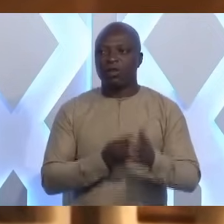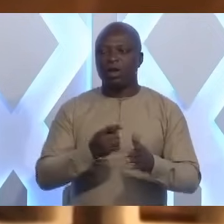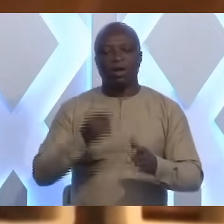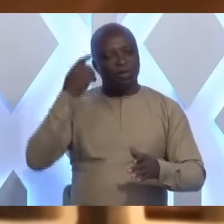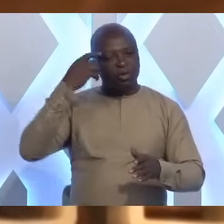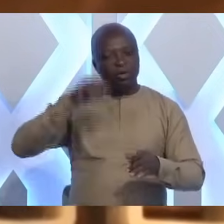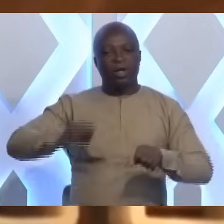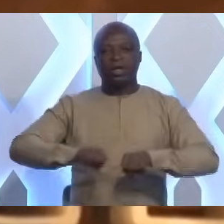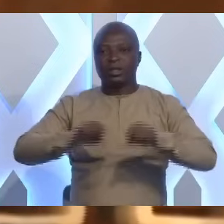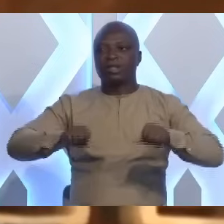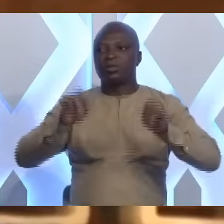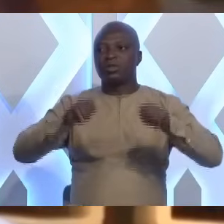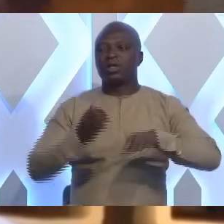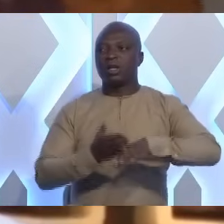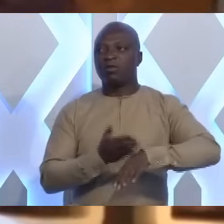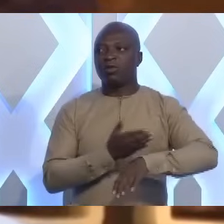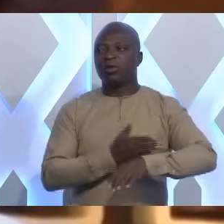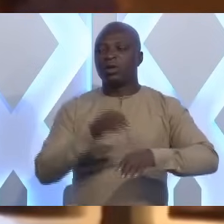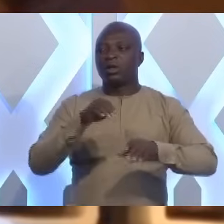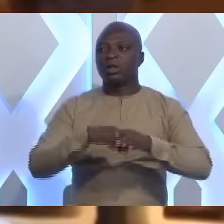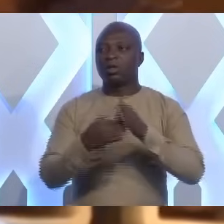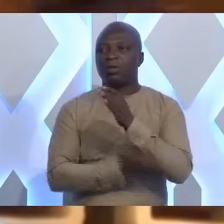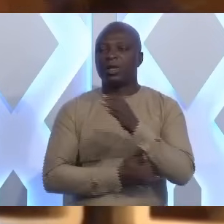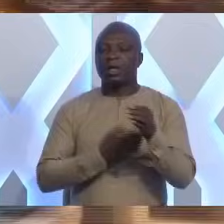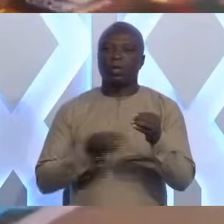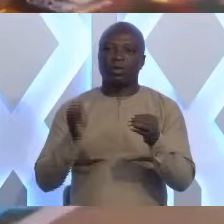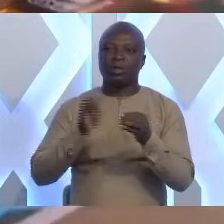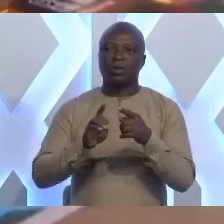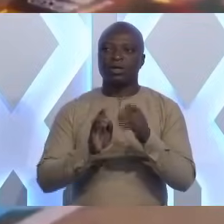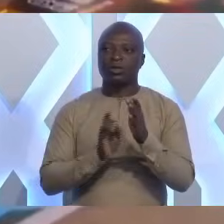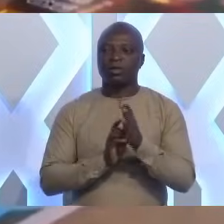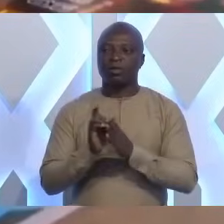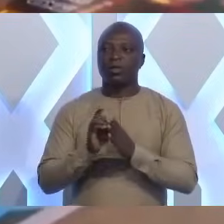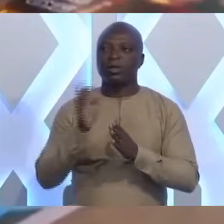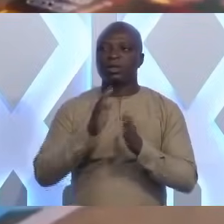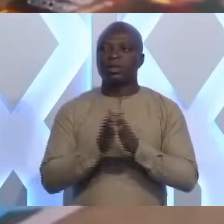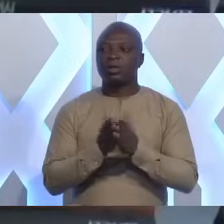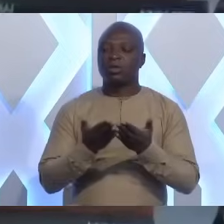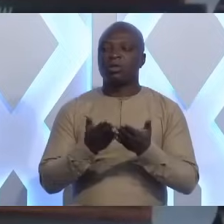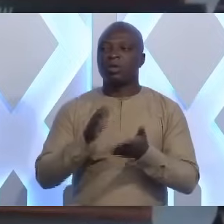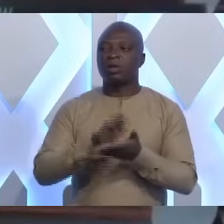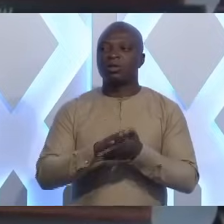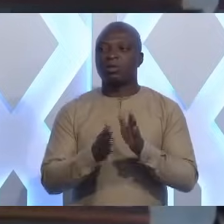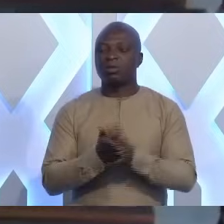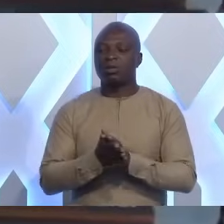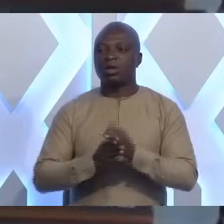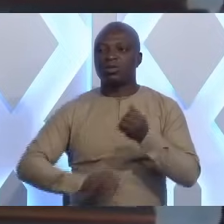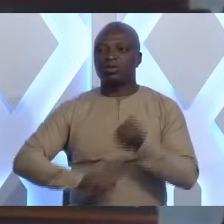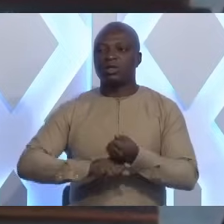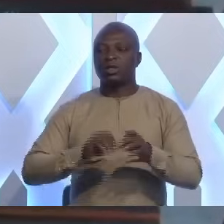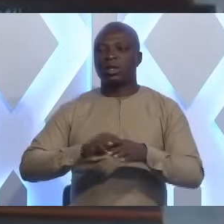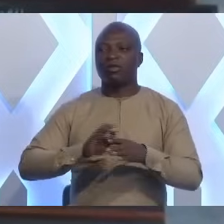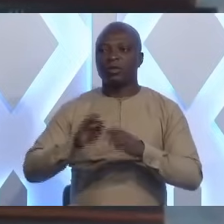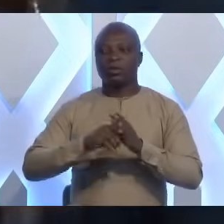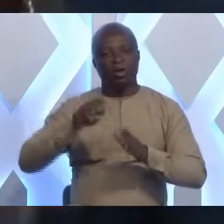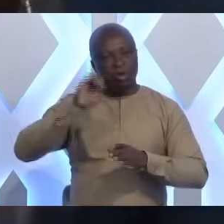les sciences puissent évoluer dans le pays et contribuer à son développement. Ces documents constituent un tremplin dans la formation. Le